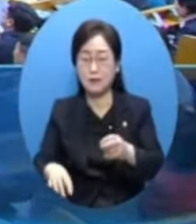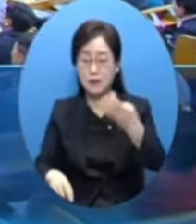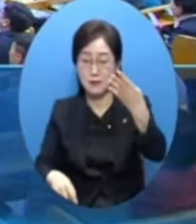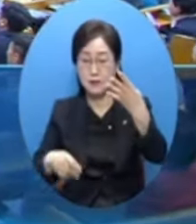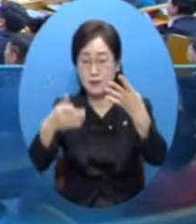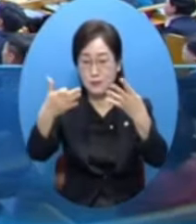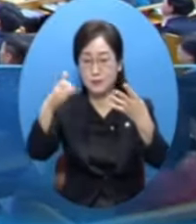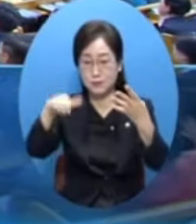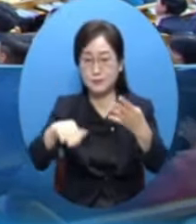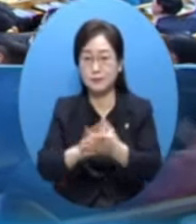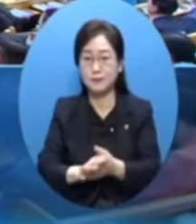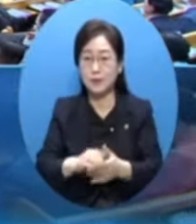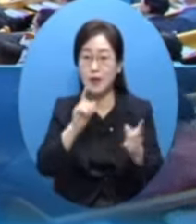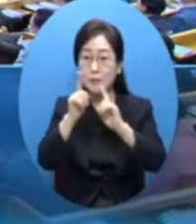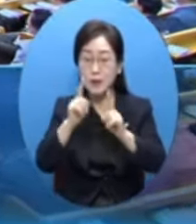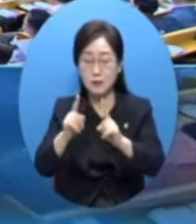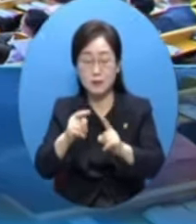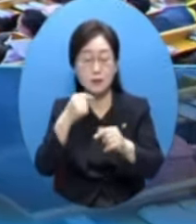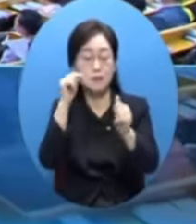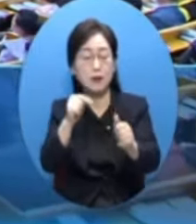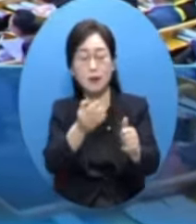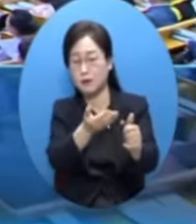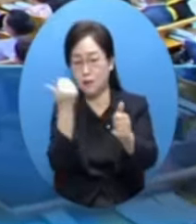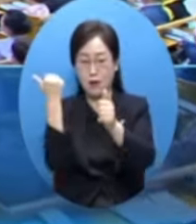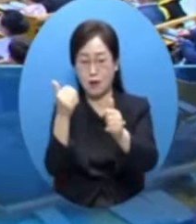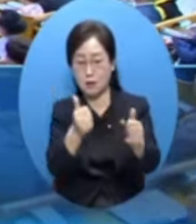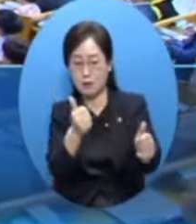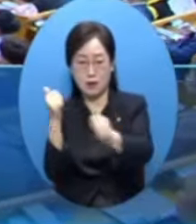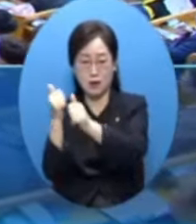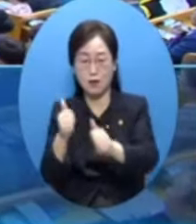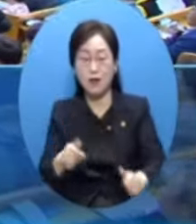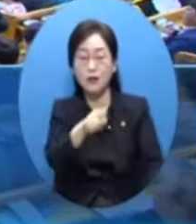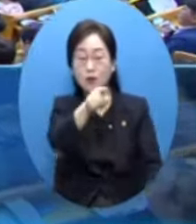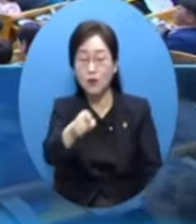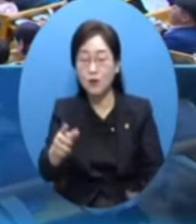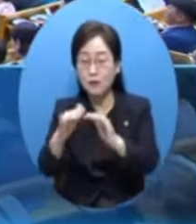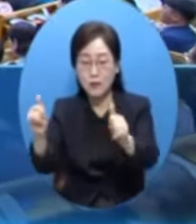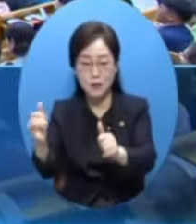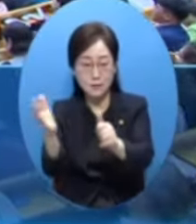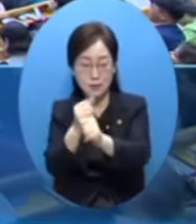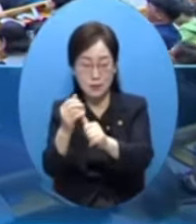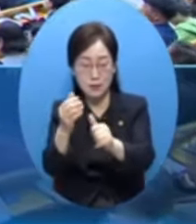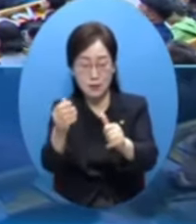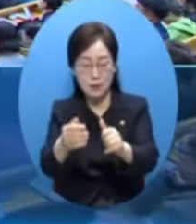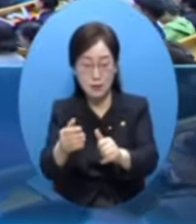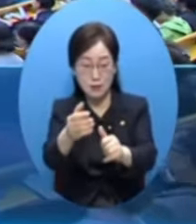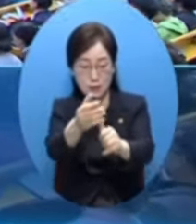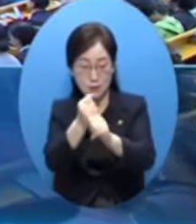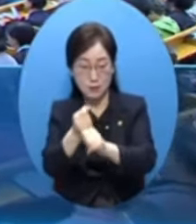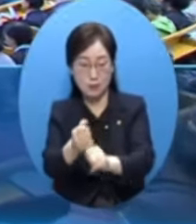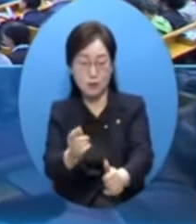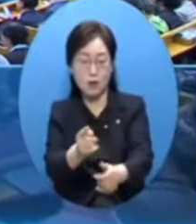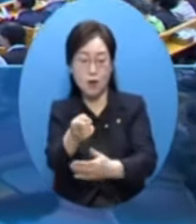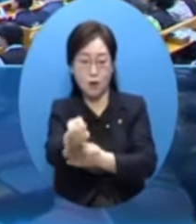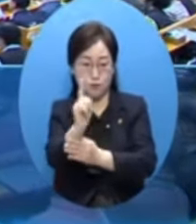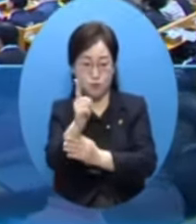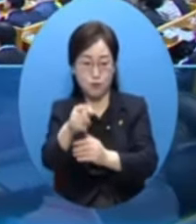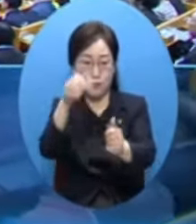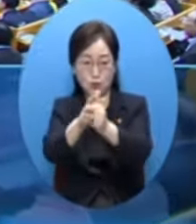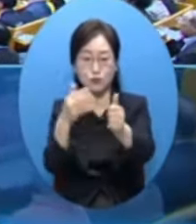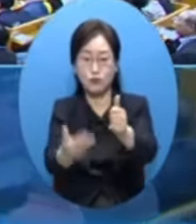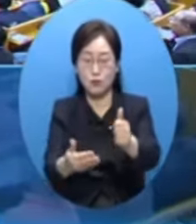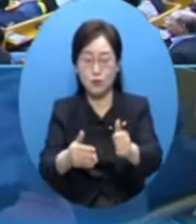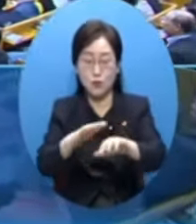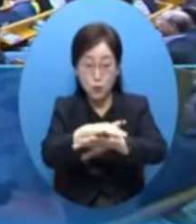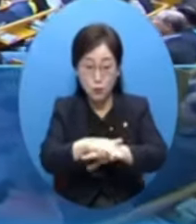20절입니다 말씀하시되 나를 따라오라 내가 너희를 사람을 낚는 어부가 되게 하리라 하시니 그들이 곧 그물을 버려두고